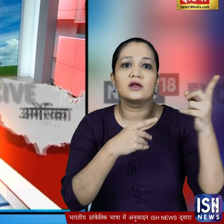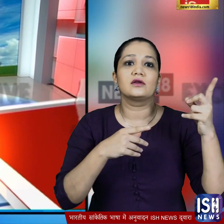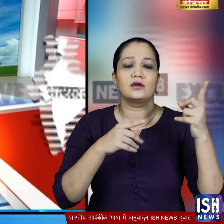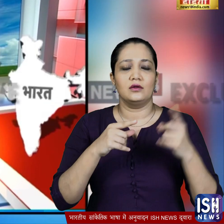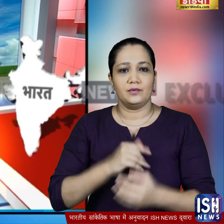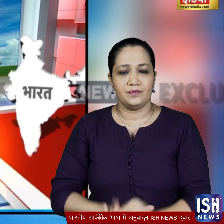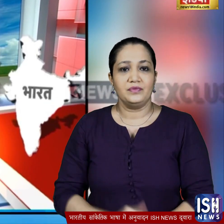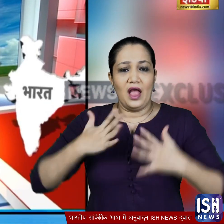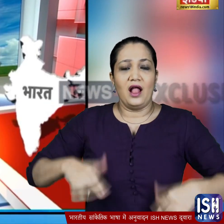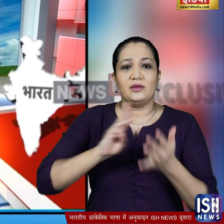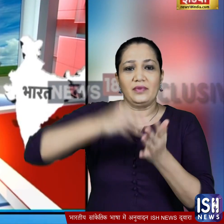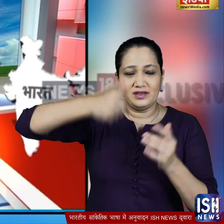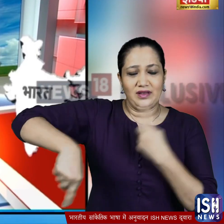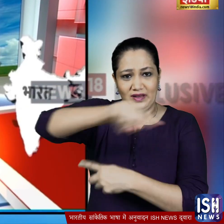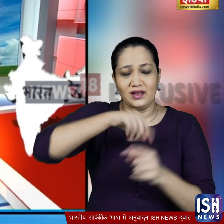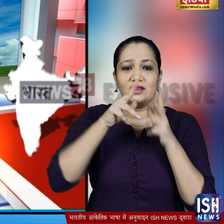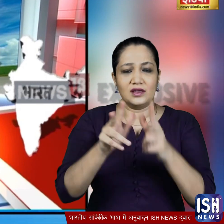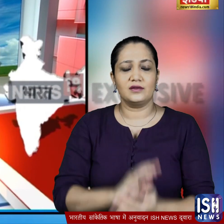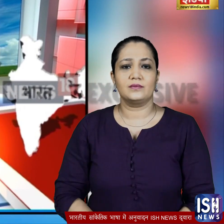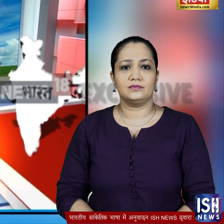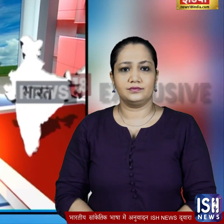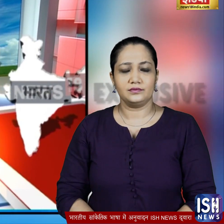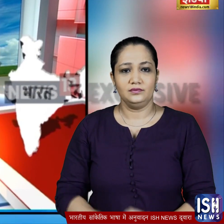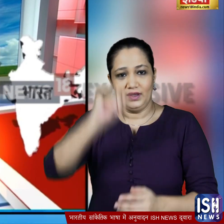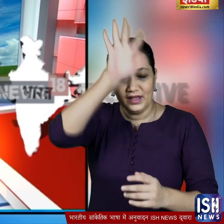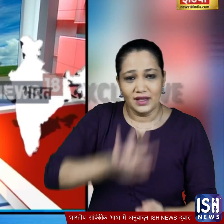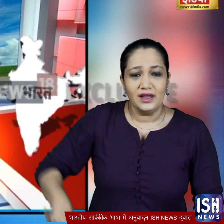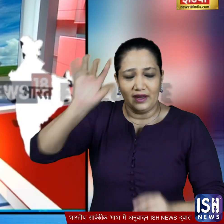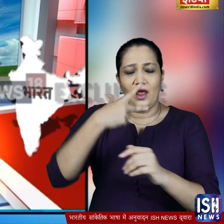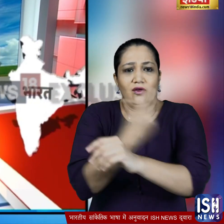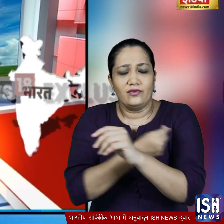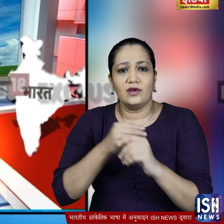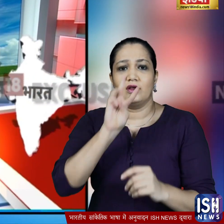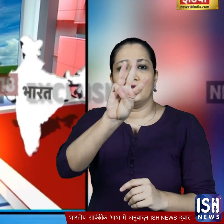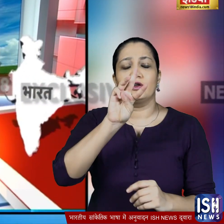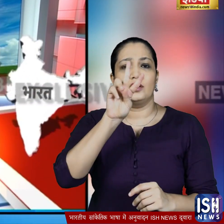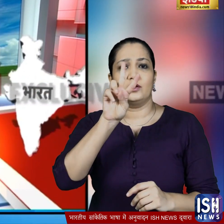स्वास्थ्य मंत्रालय ने जो आंकड़े जारी किए उनके मुताबिक भारत में अब तक कोरोना वैक्सीन की 32 करोड़